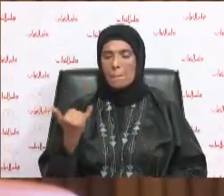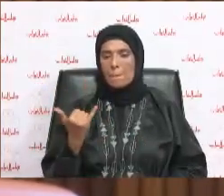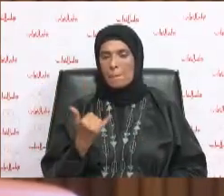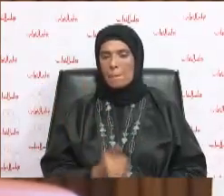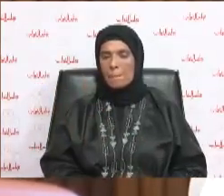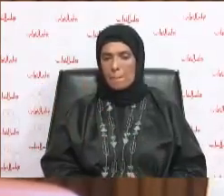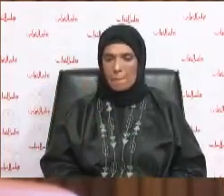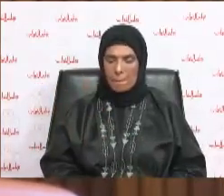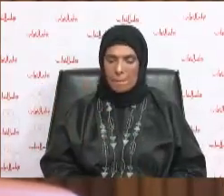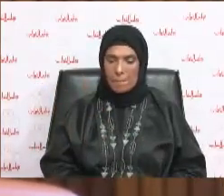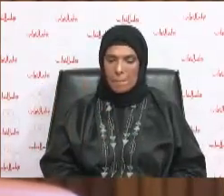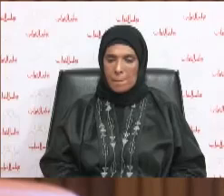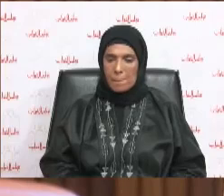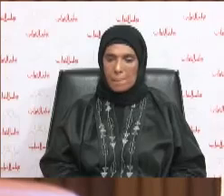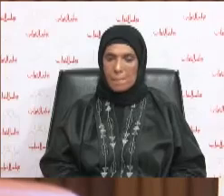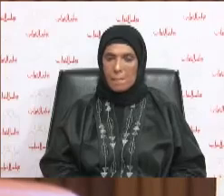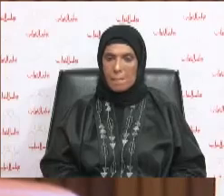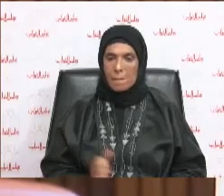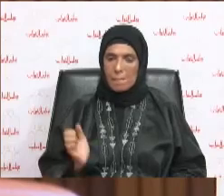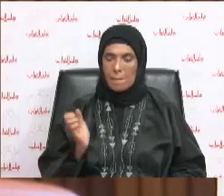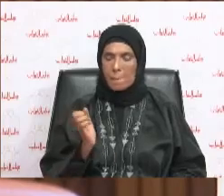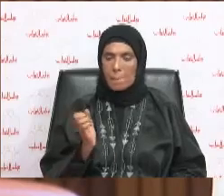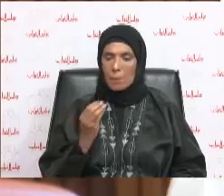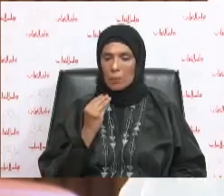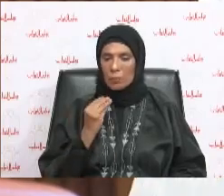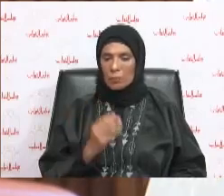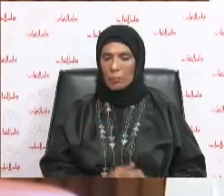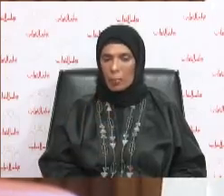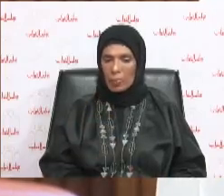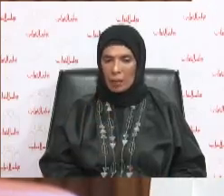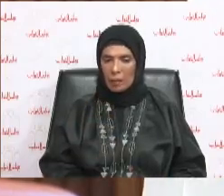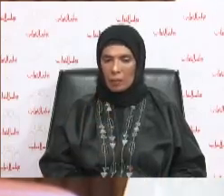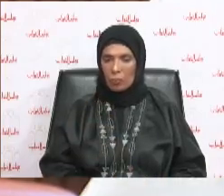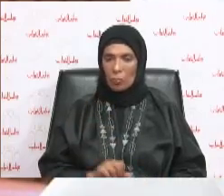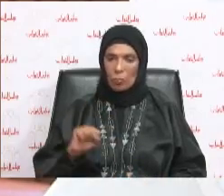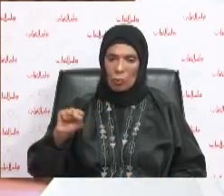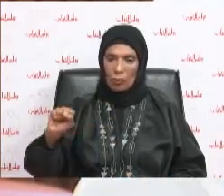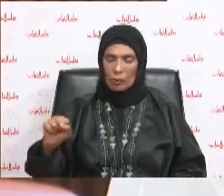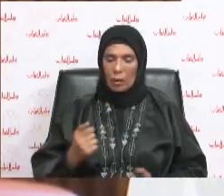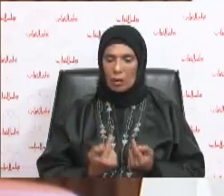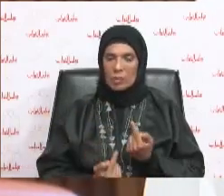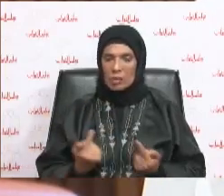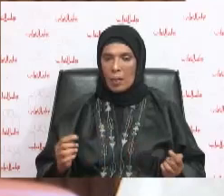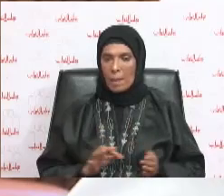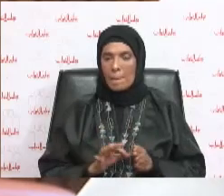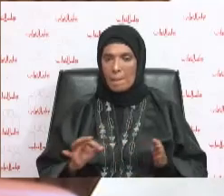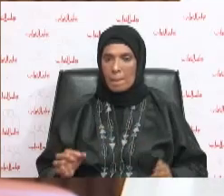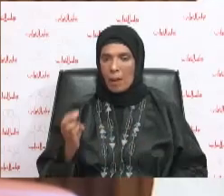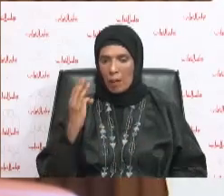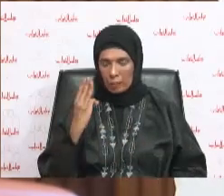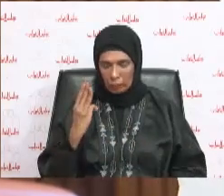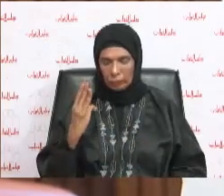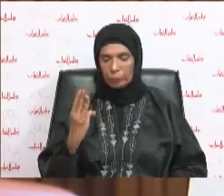في الأمن الغذائي. ما يعني هو مو مقتصر على الزراعة فقط ولكن هناك ثلاث جهات